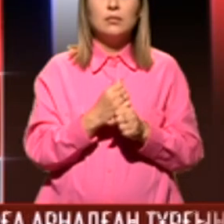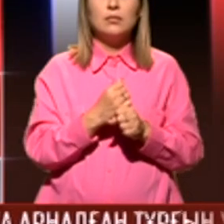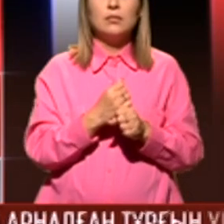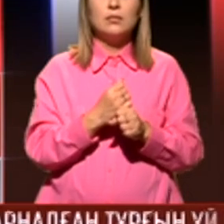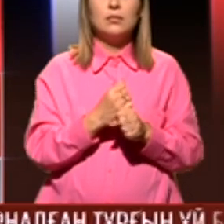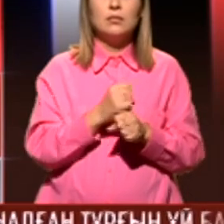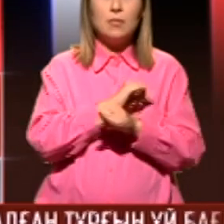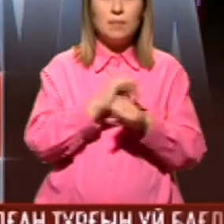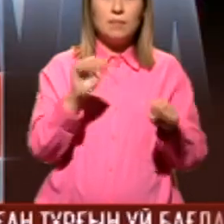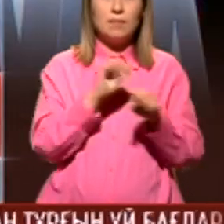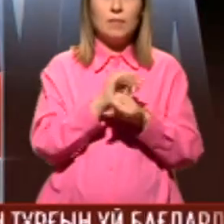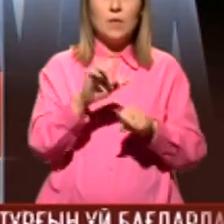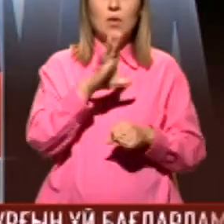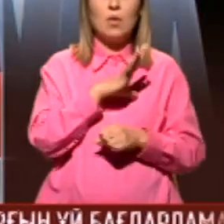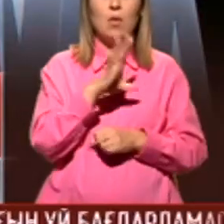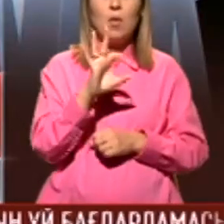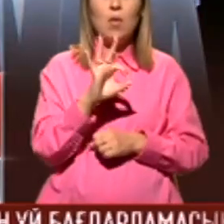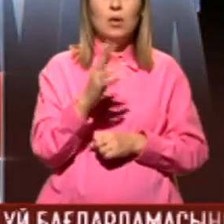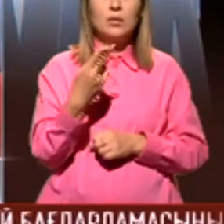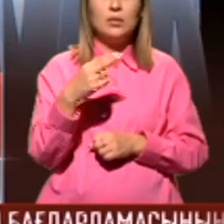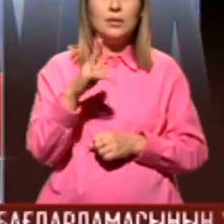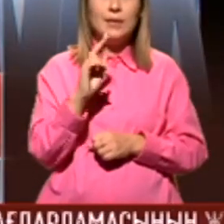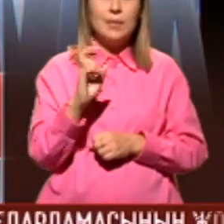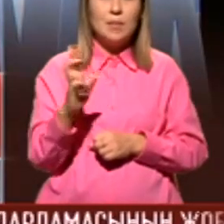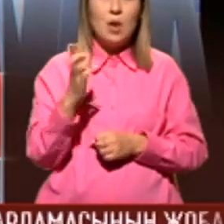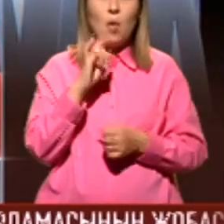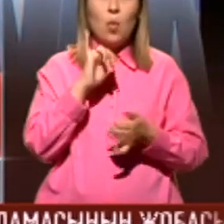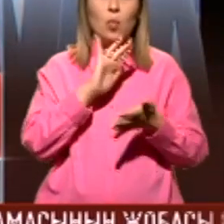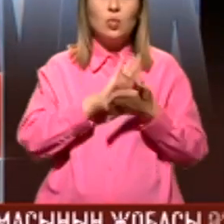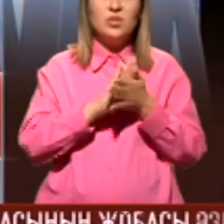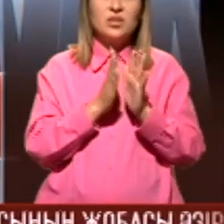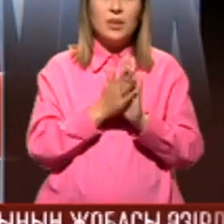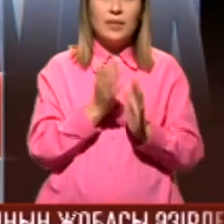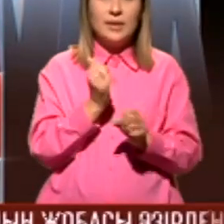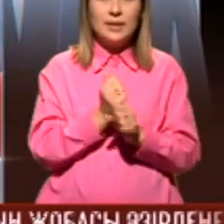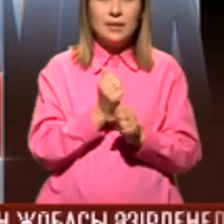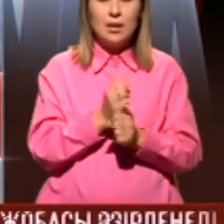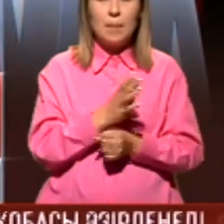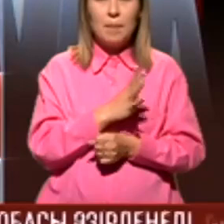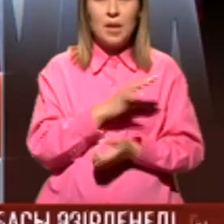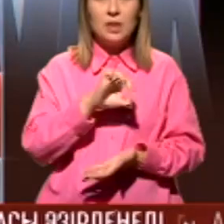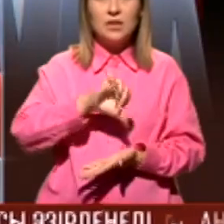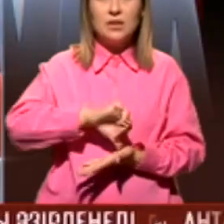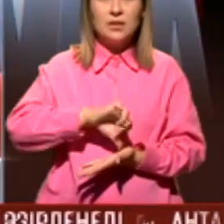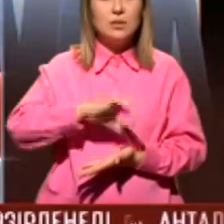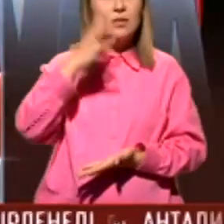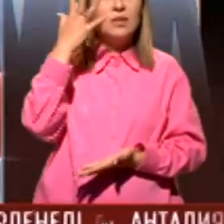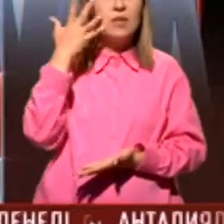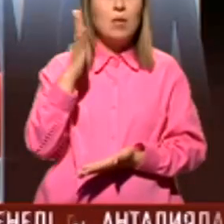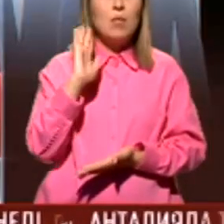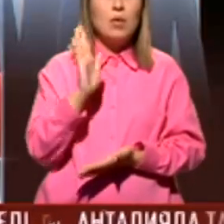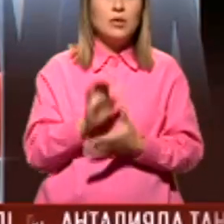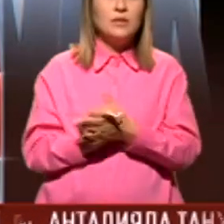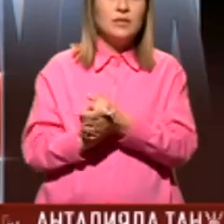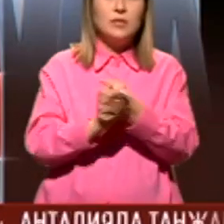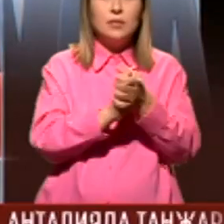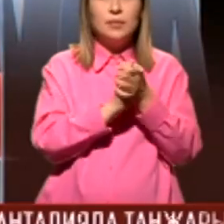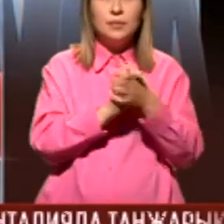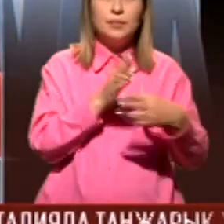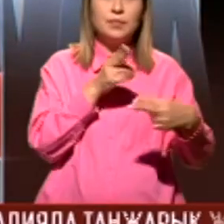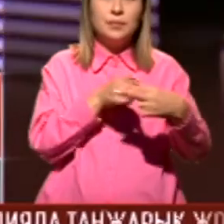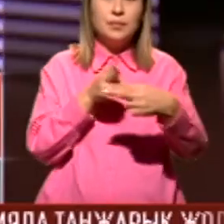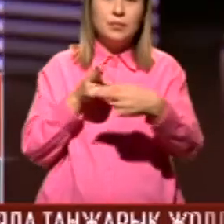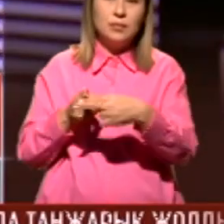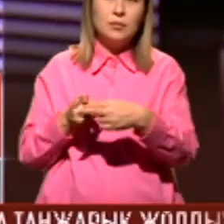ғой. ОДКБ-ның уставы бойынша мүше елдер осындай қақтығыстарды бейбіт өмірмен, бейбіт